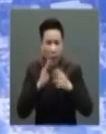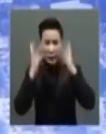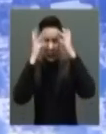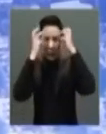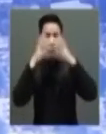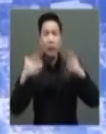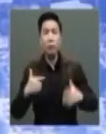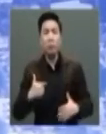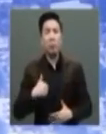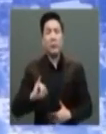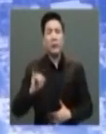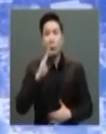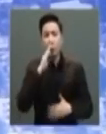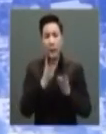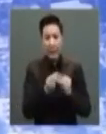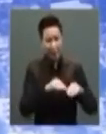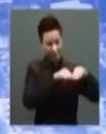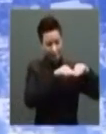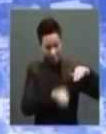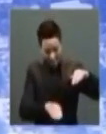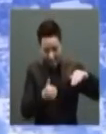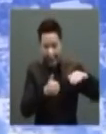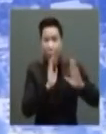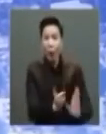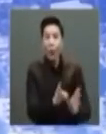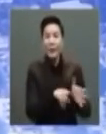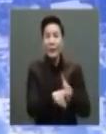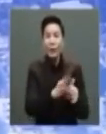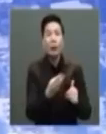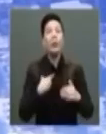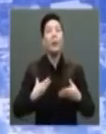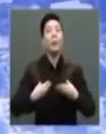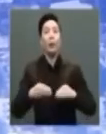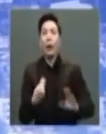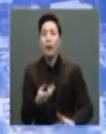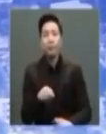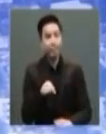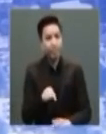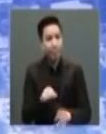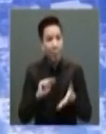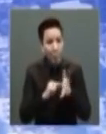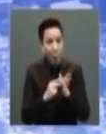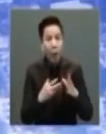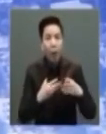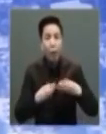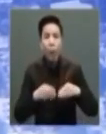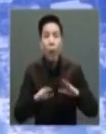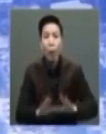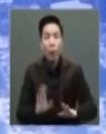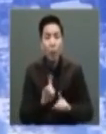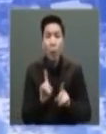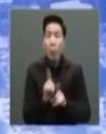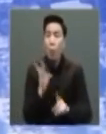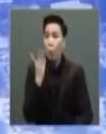วนผู้ป่วยใหม่ที่พบหมด27รายสัมผัสใกล้ชิดกับผู้ป่วยที่ยืนยันก่อนหน้านี้27รายค่ะส่ว